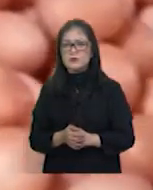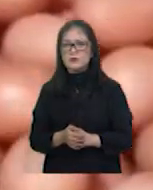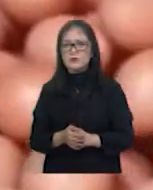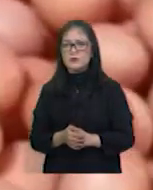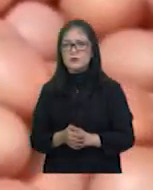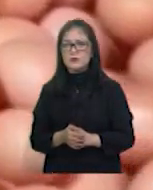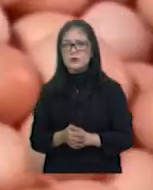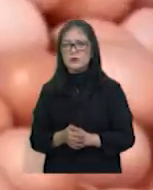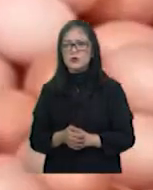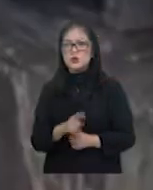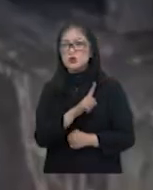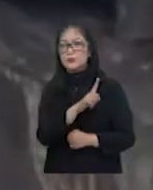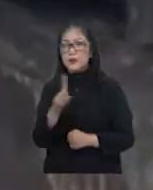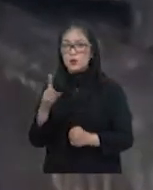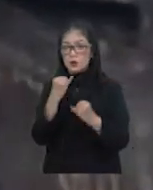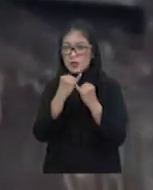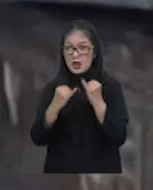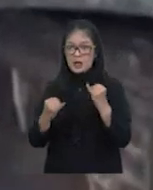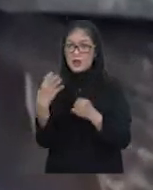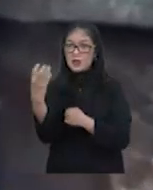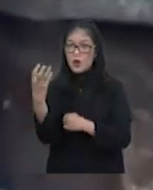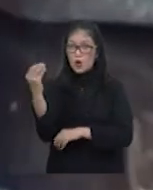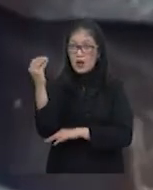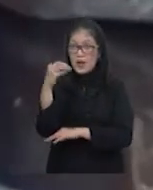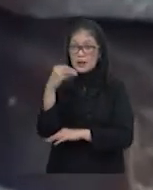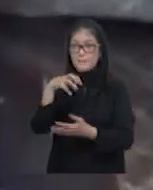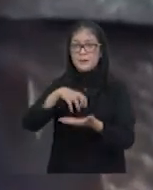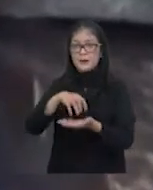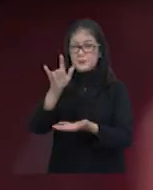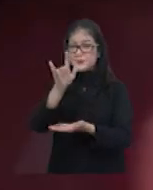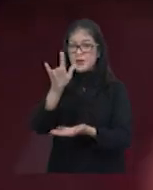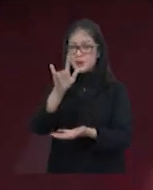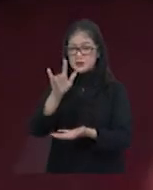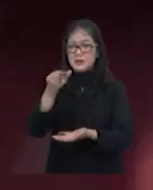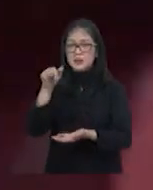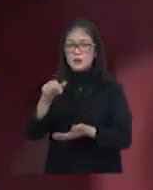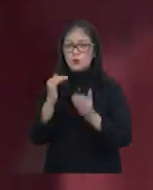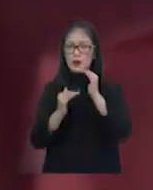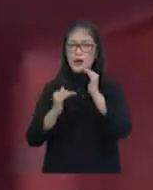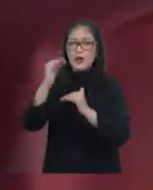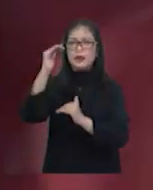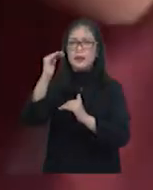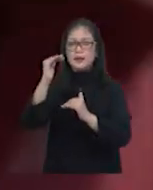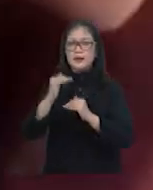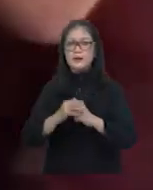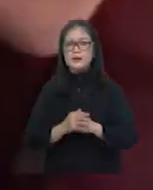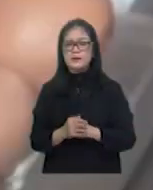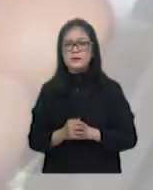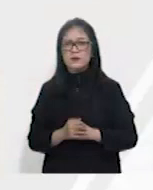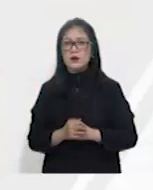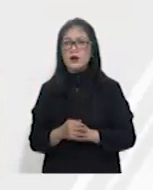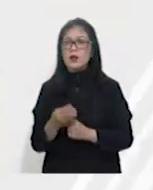Sudah sepekan terakhir harga telur ayam di Pasar Baru Bekasi Timur, Kota Bekasi, Jawa Barat melambung tinggi. Harga telur yang